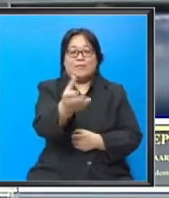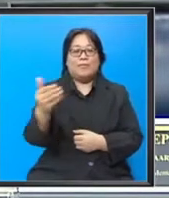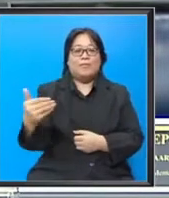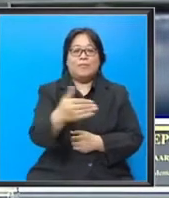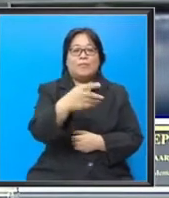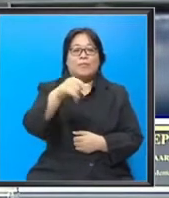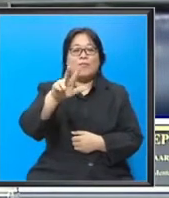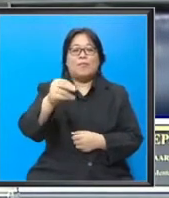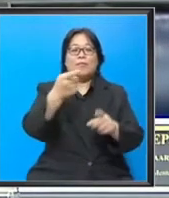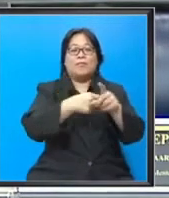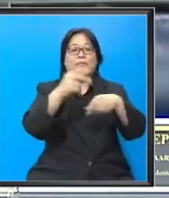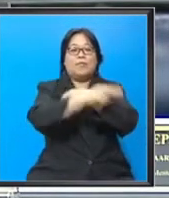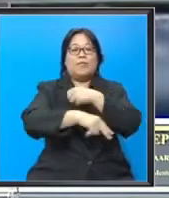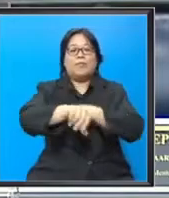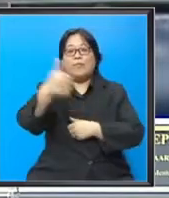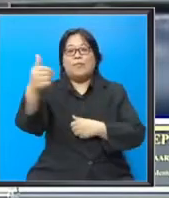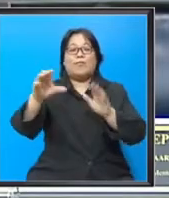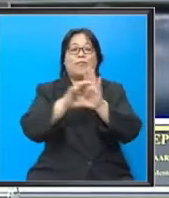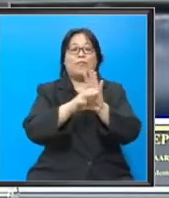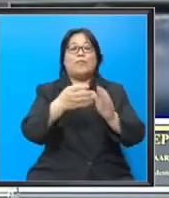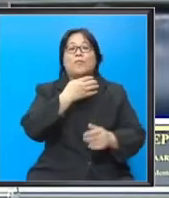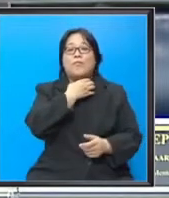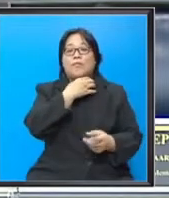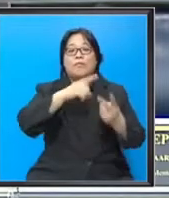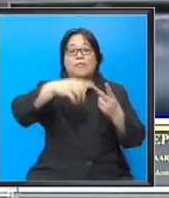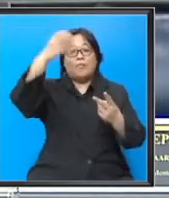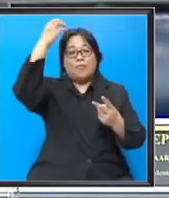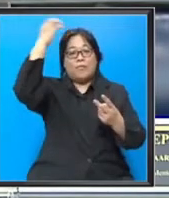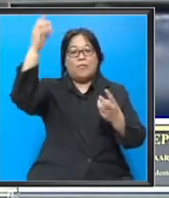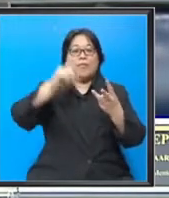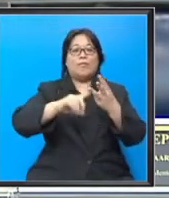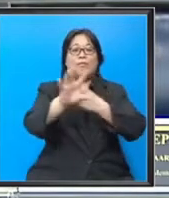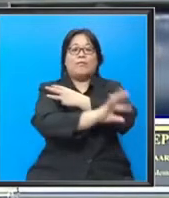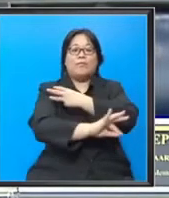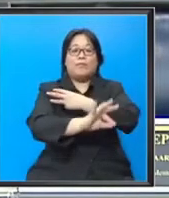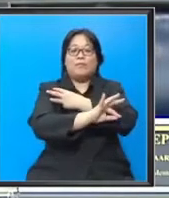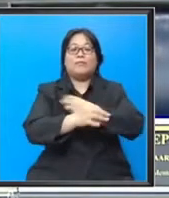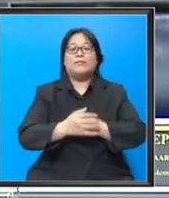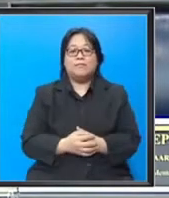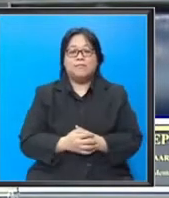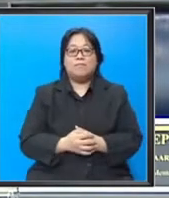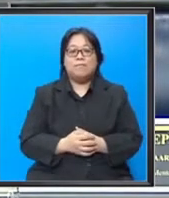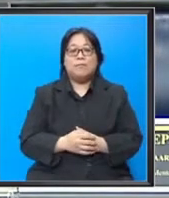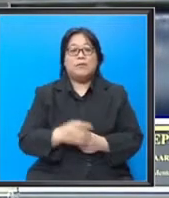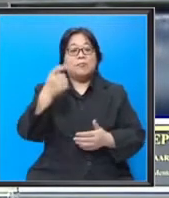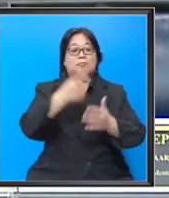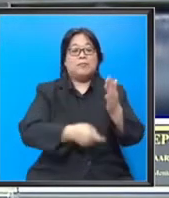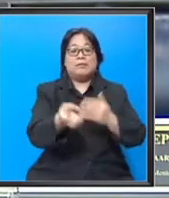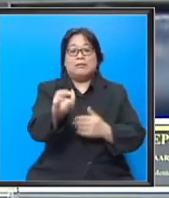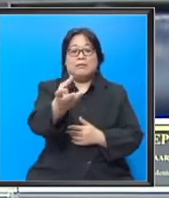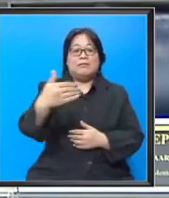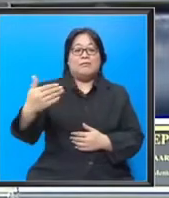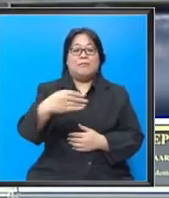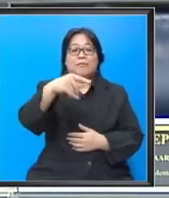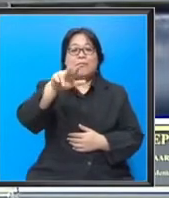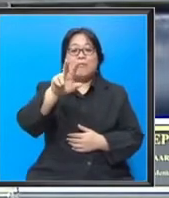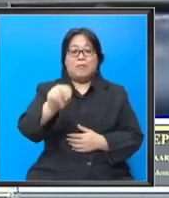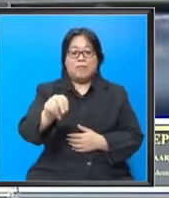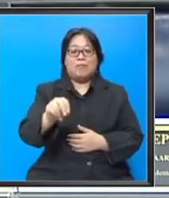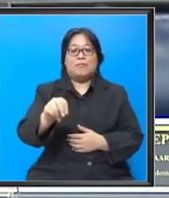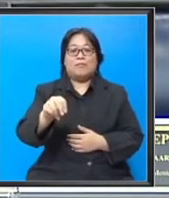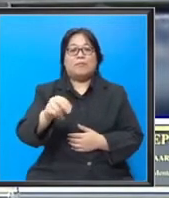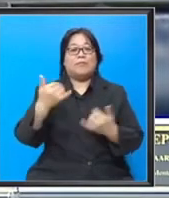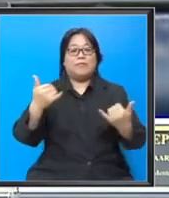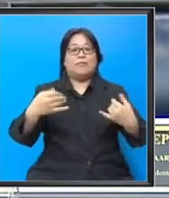daripada negeri lain seperti dari perak selango dan Negeri 9 manakala harga benih patin di pasaran yang